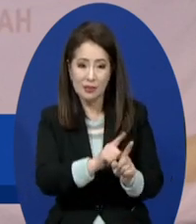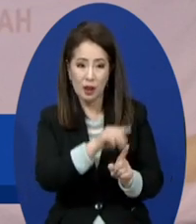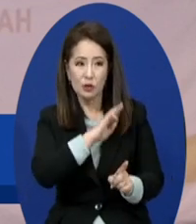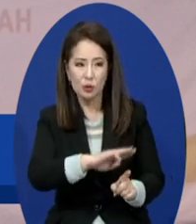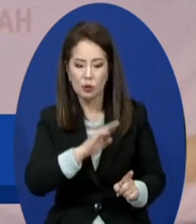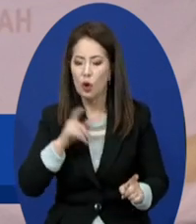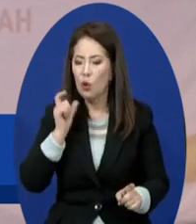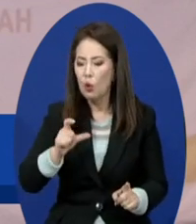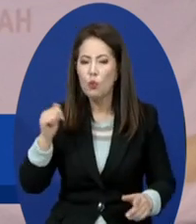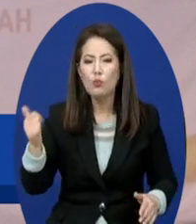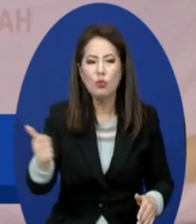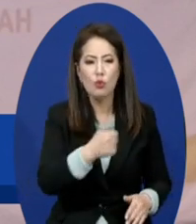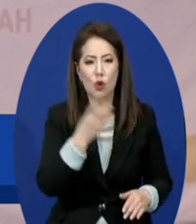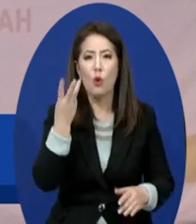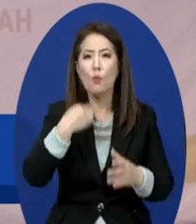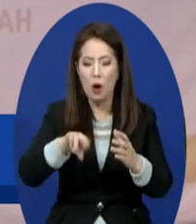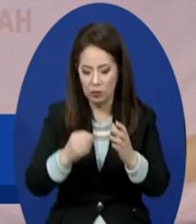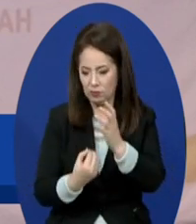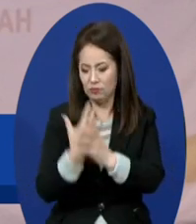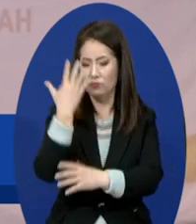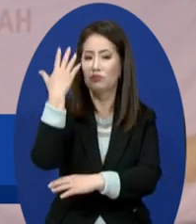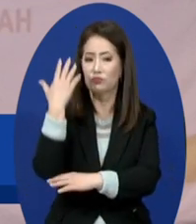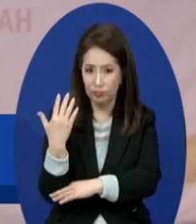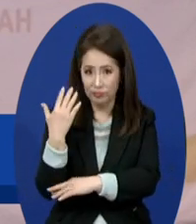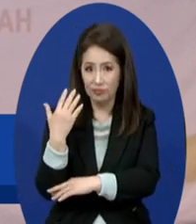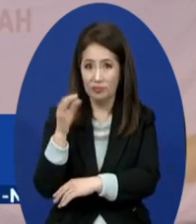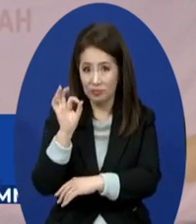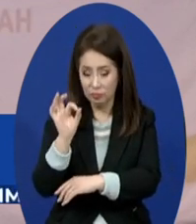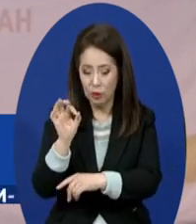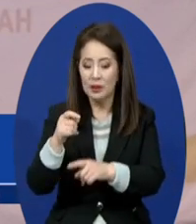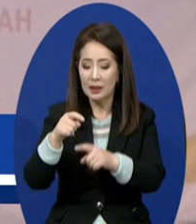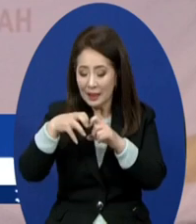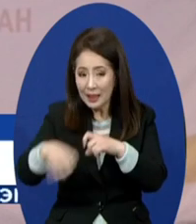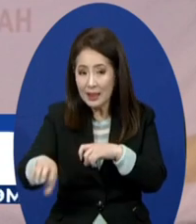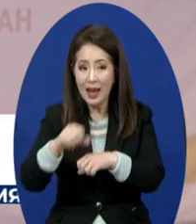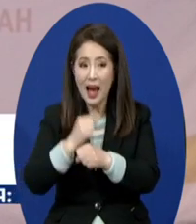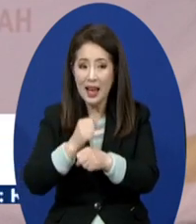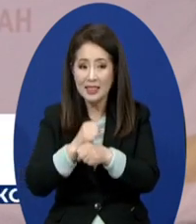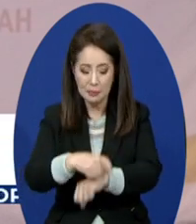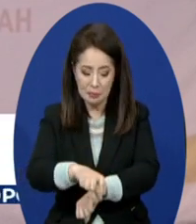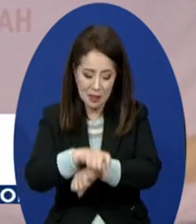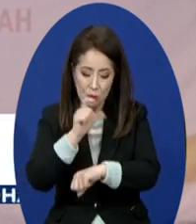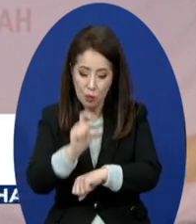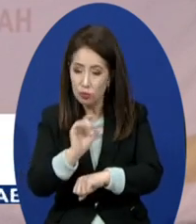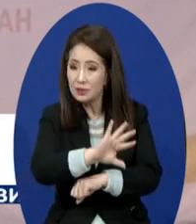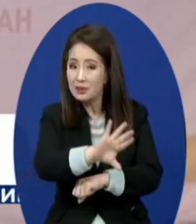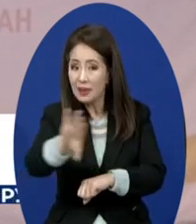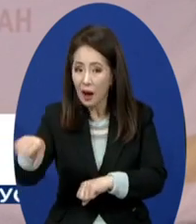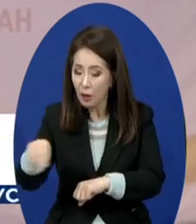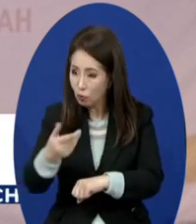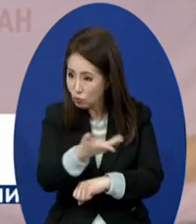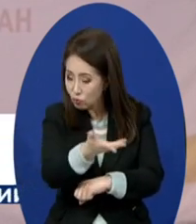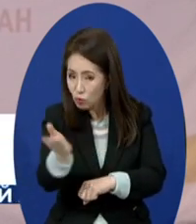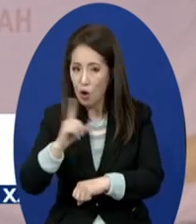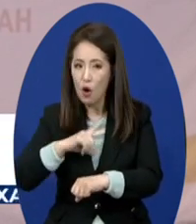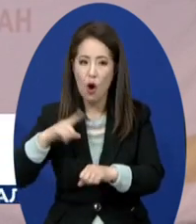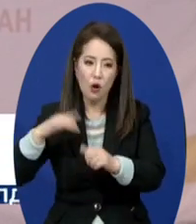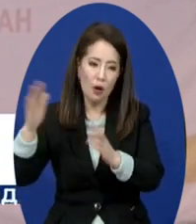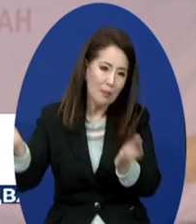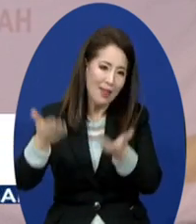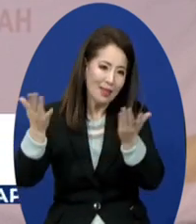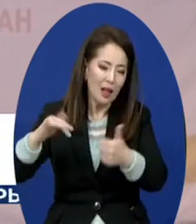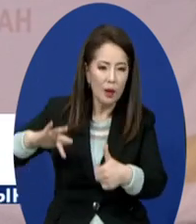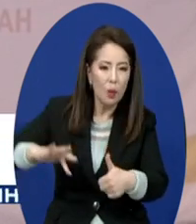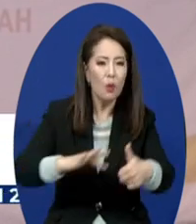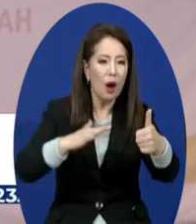хүн болон мод хөдөлгөөнийг өнөөдөрөөс гадна энэ салбарын мэрэгчлүүд та бүхэн оройлж, манлайлж ажиллах